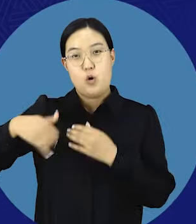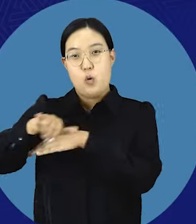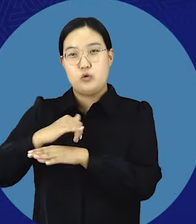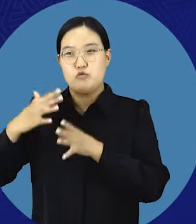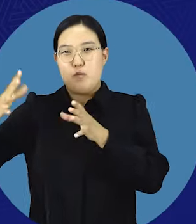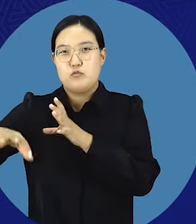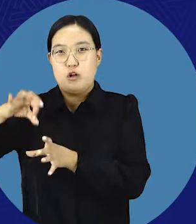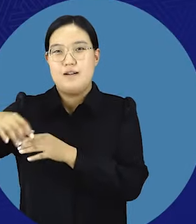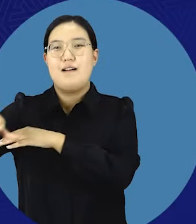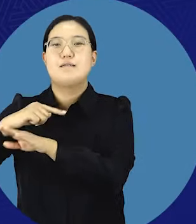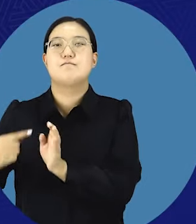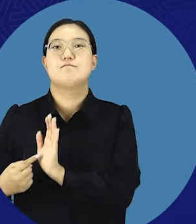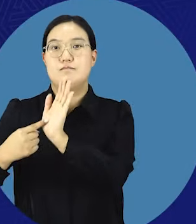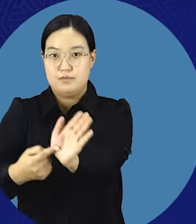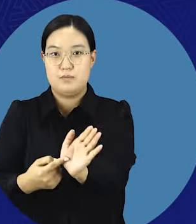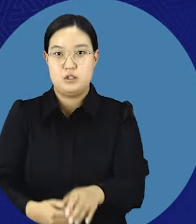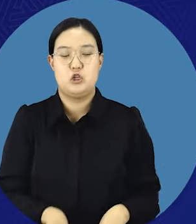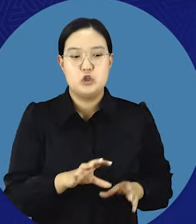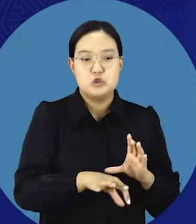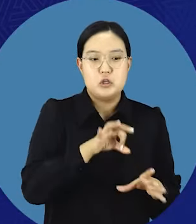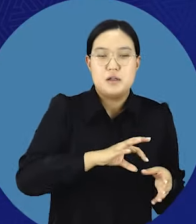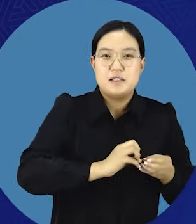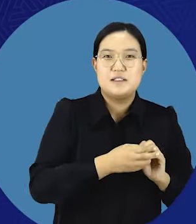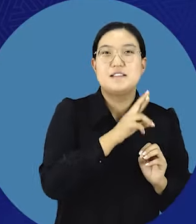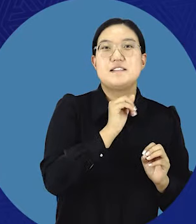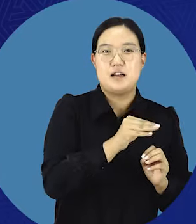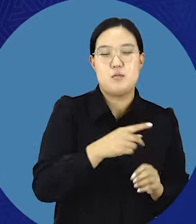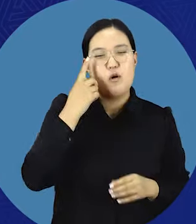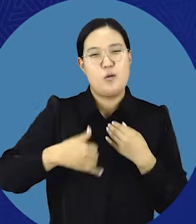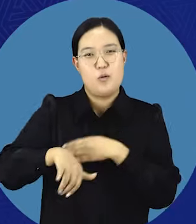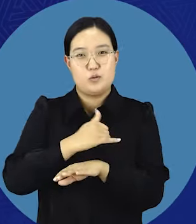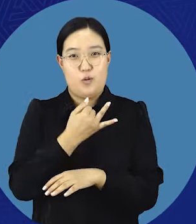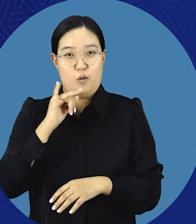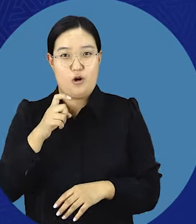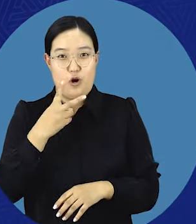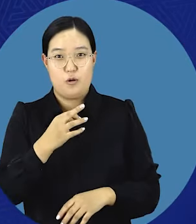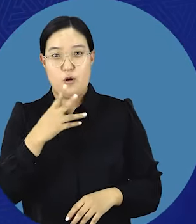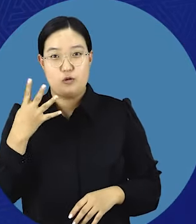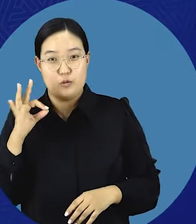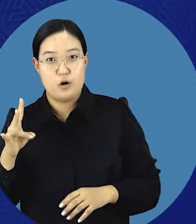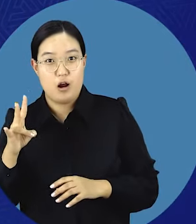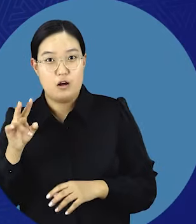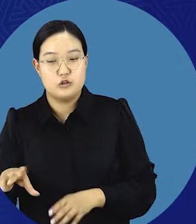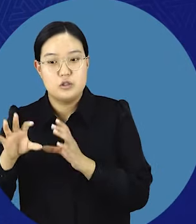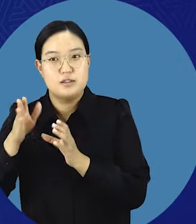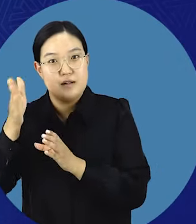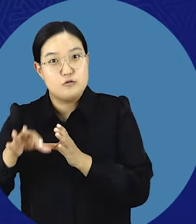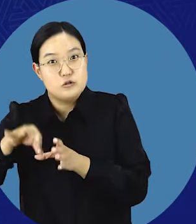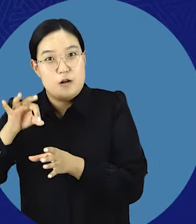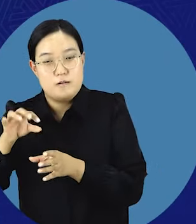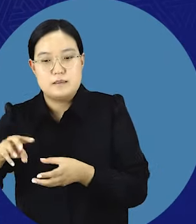Монгол Улсын сонгуулийн ерөнхий гол үзэгдэл үйлч байна. Сонгуулийн тогтолцоо. Монгол Улсын хурлын 2024 оны ээлжид